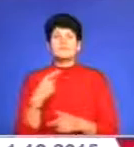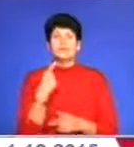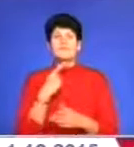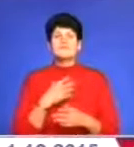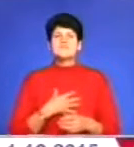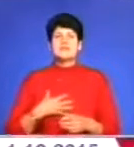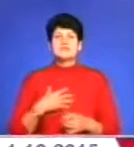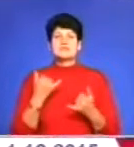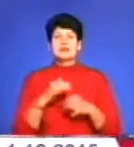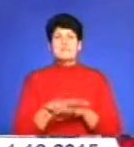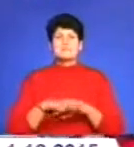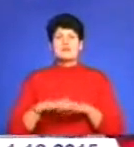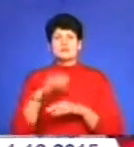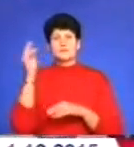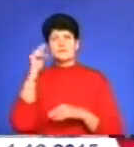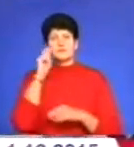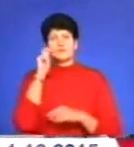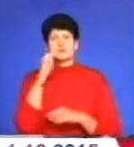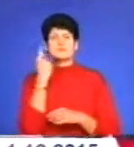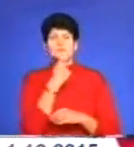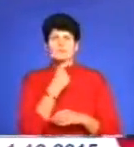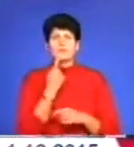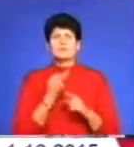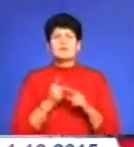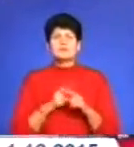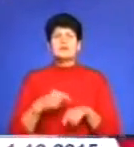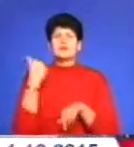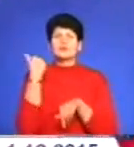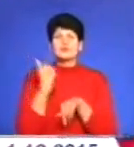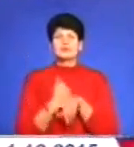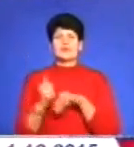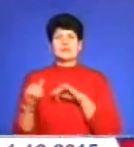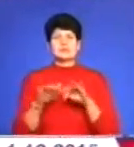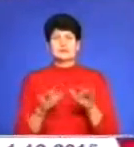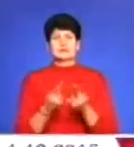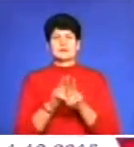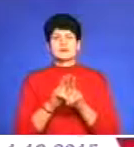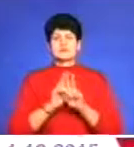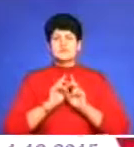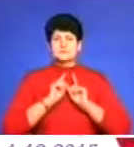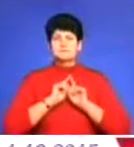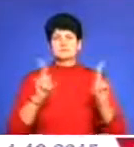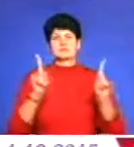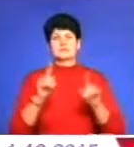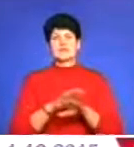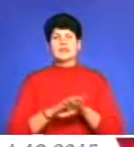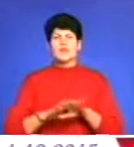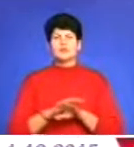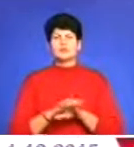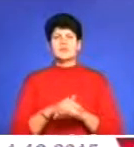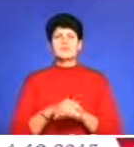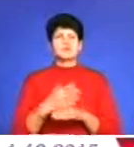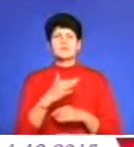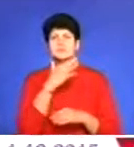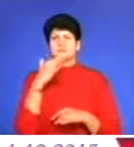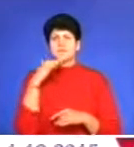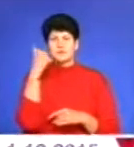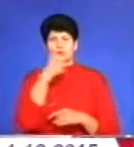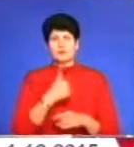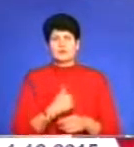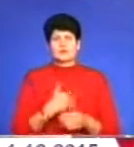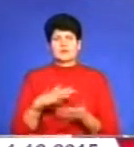зараз масово вивчати рідну мову, адже це один із основних засобів ідентифікації народу, який століттями намагалися